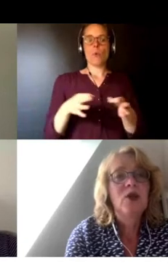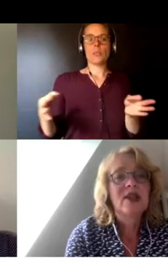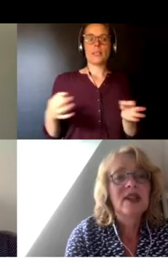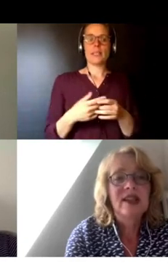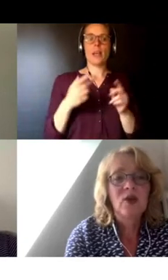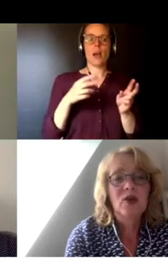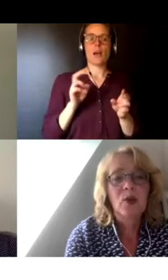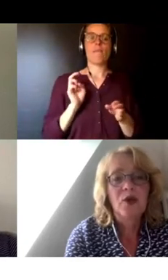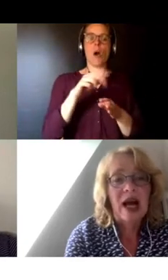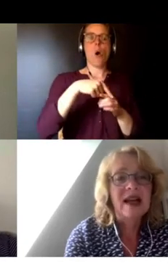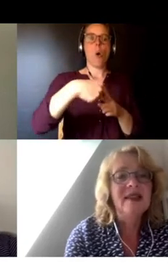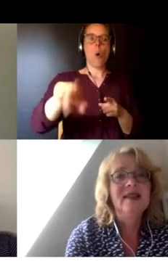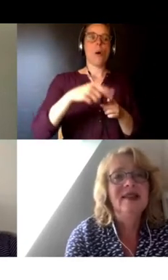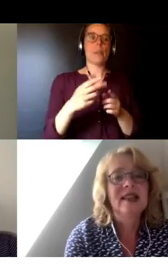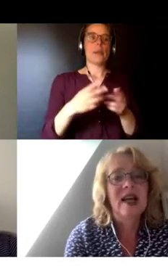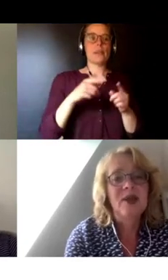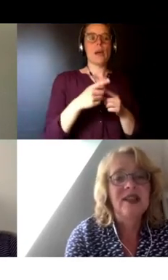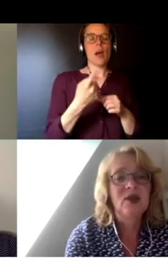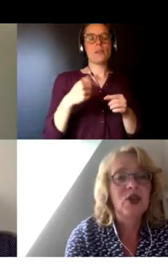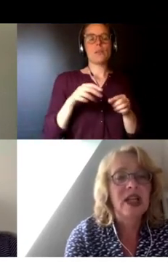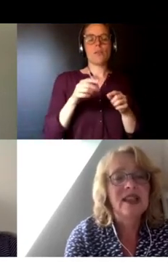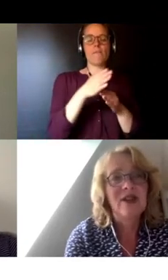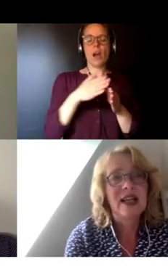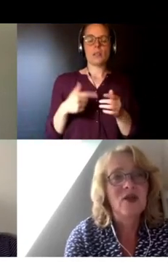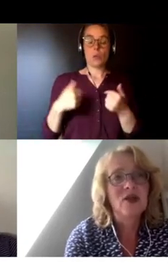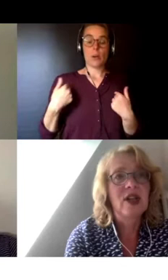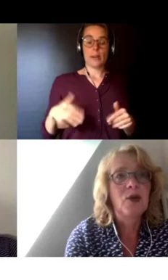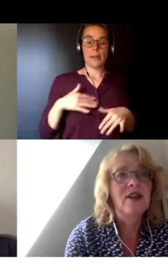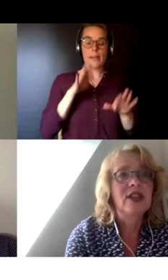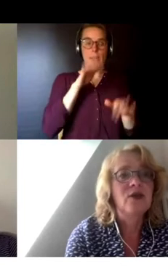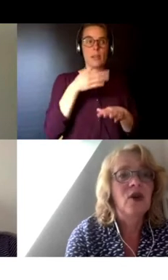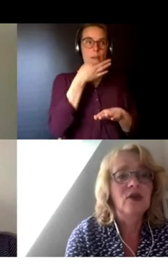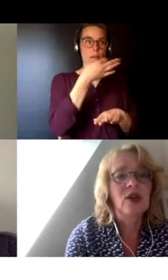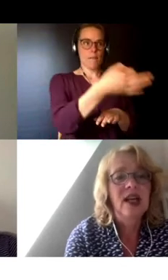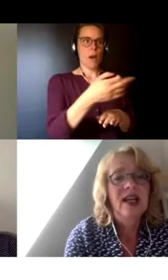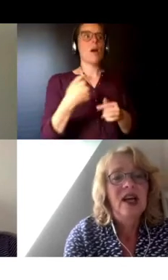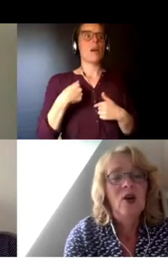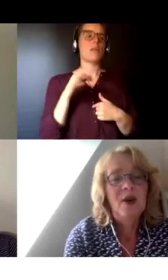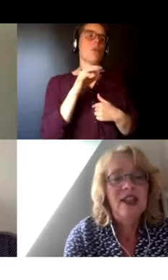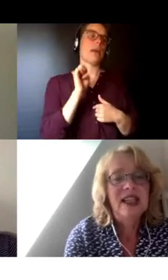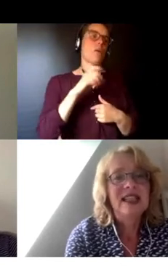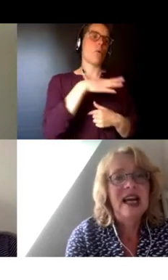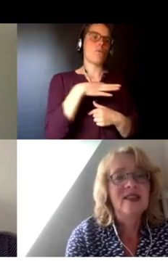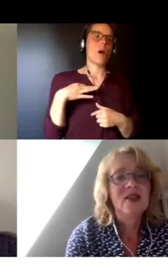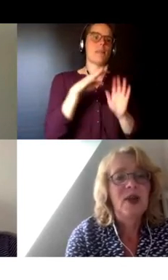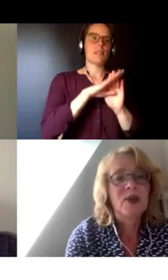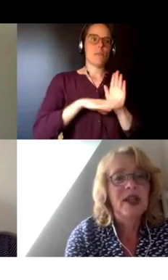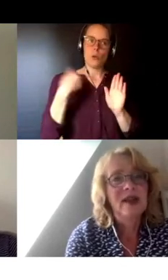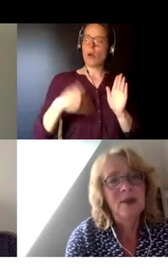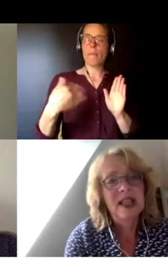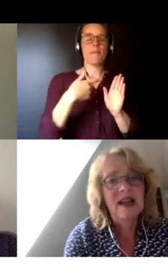Recht, die Bundesregierung zu befragen. Das habe ich zum Stand der Verhandlungen zur E-Privacy-Verordnung auch immer wieder getan.